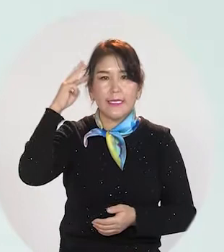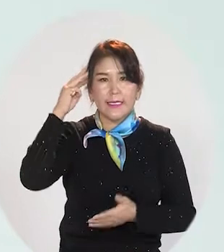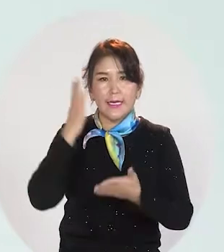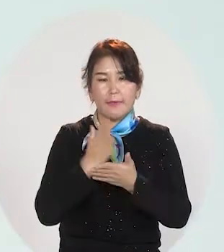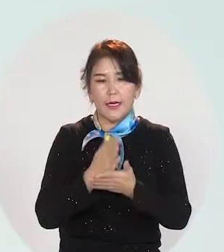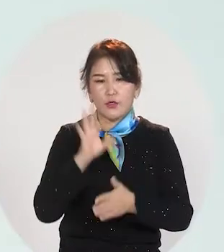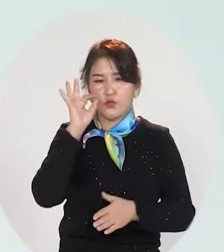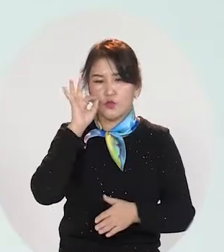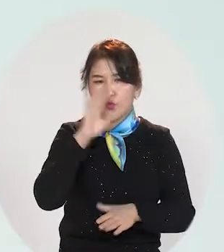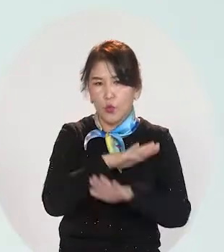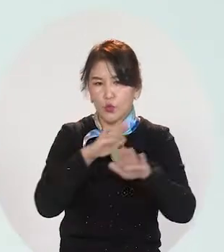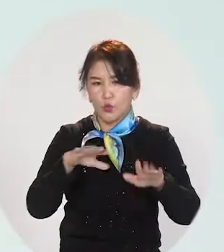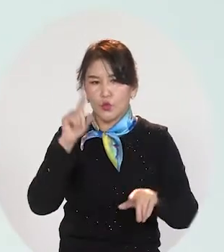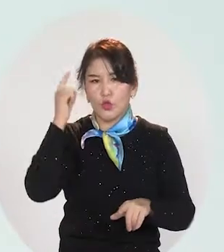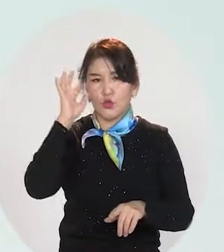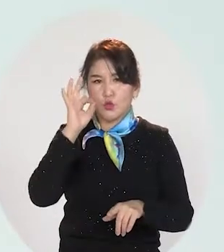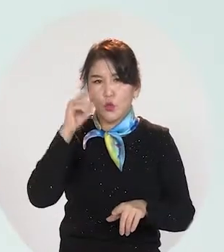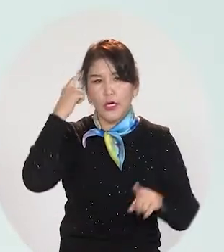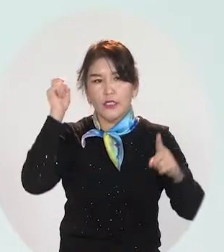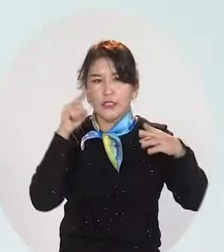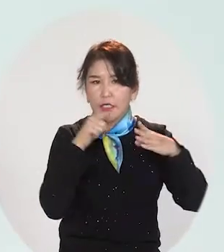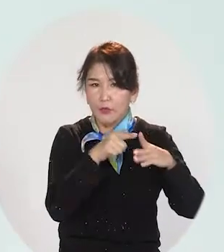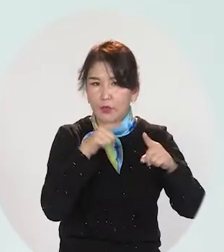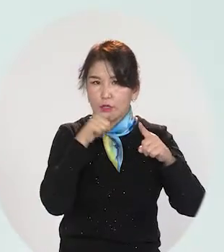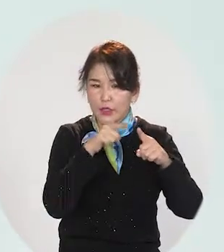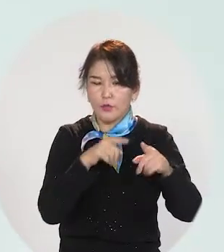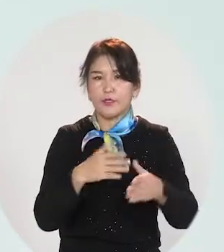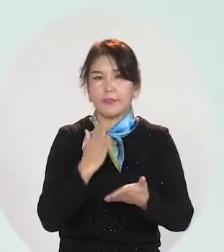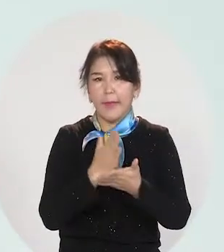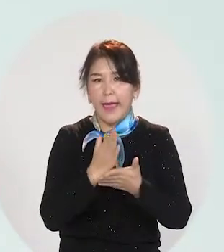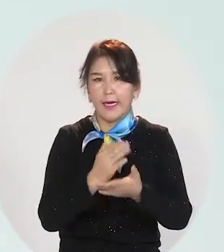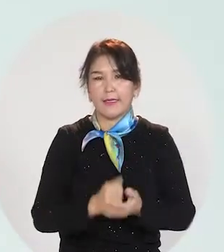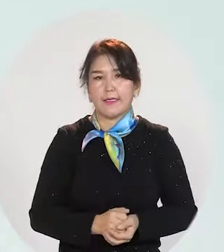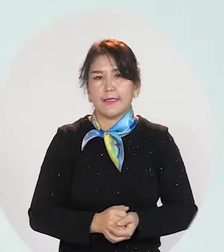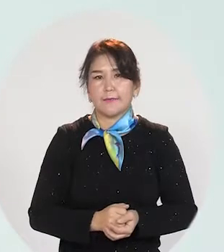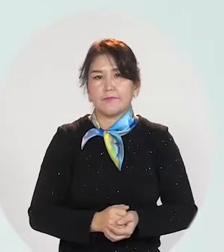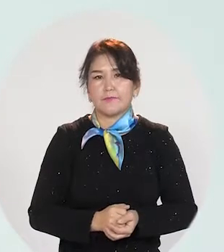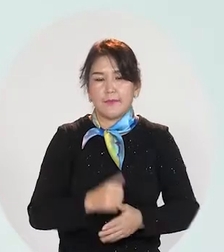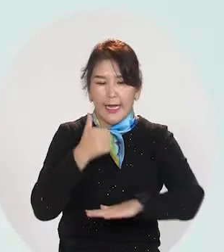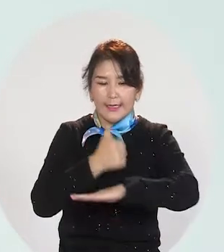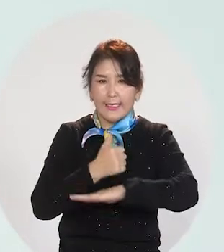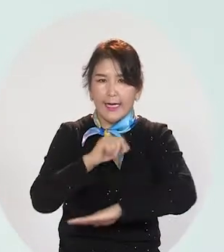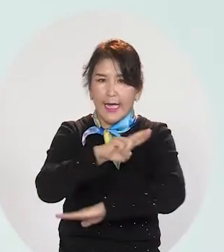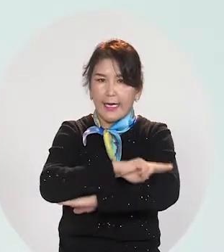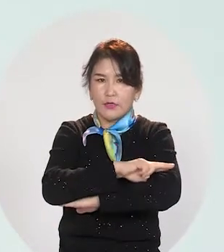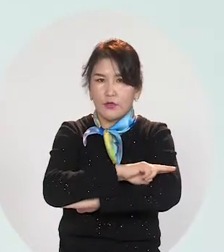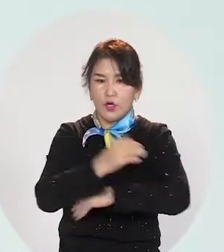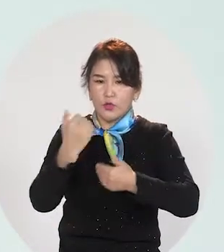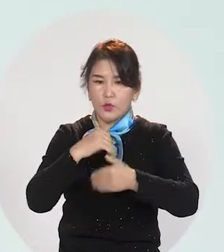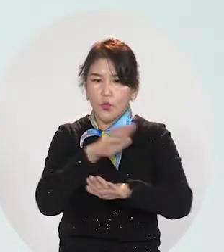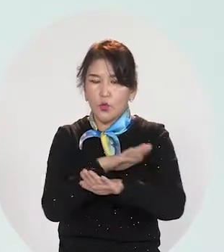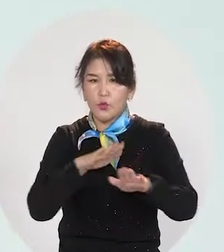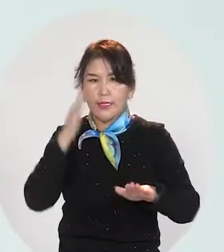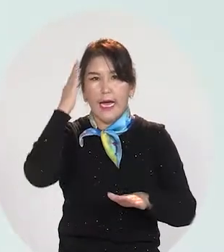зөв чиглүүлэг өгч чаддаг, чадвартай байхыг шаарддаг юм нас байдаг. Тэгэхээр ахлах ангид орсон хүүхдтэй эцэг эхчүүдийн хувьд харьцангуй